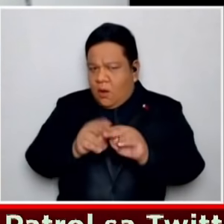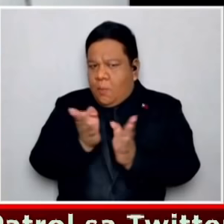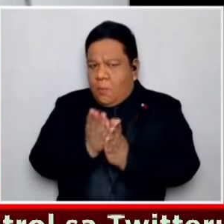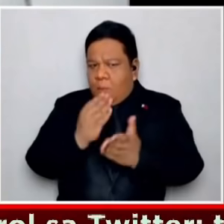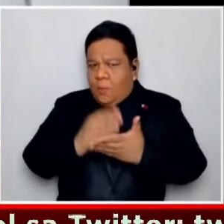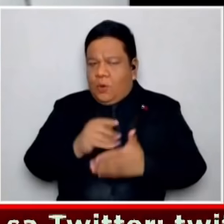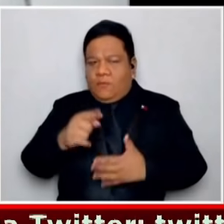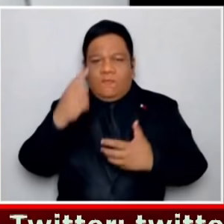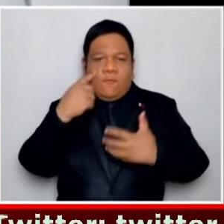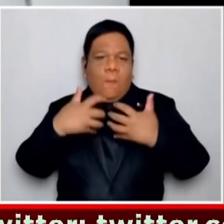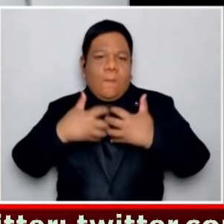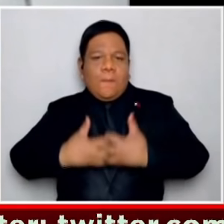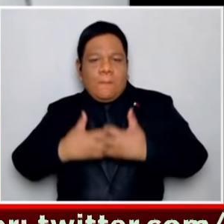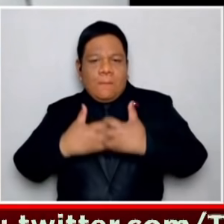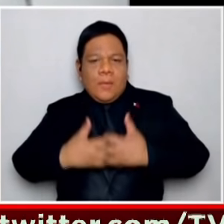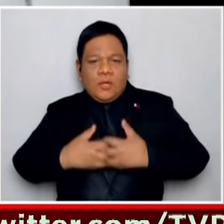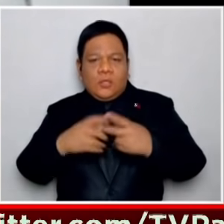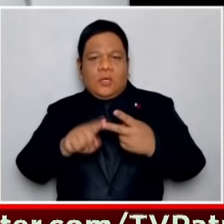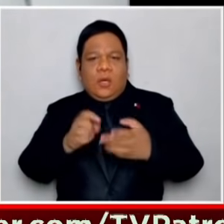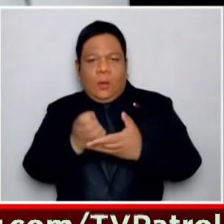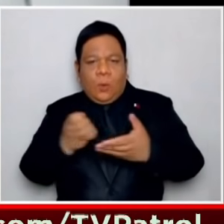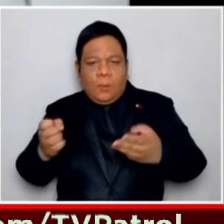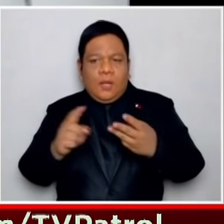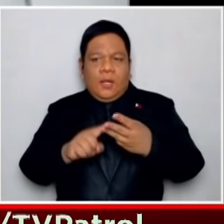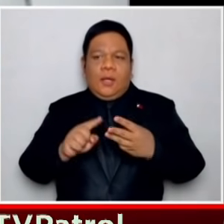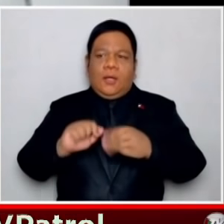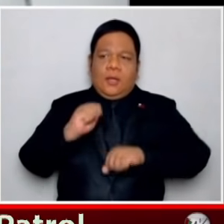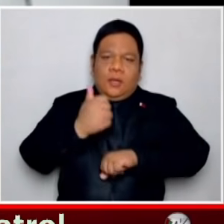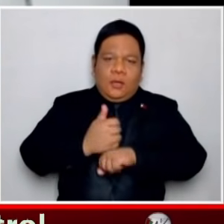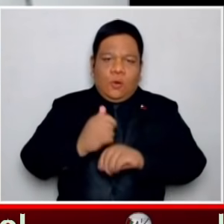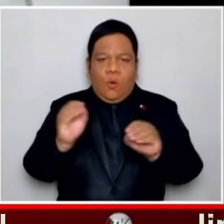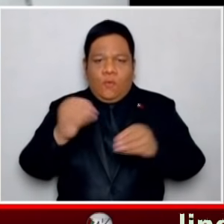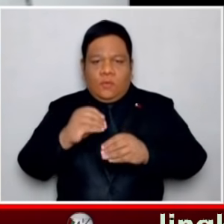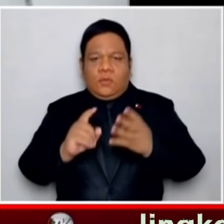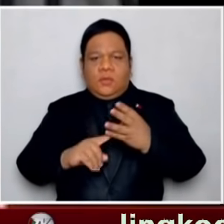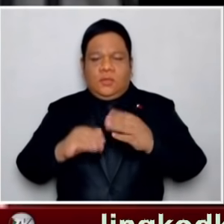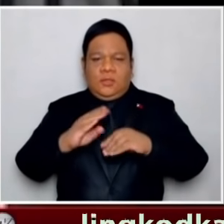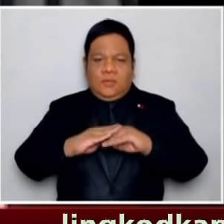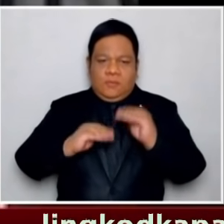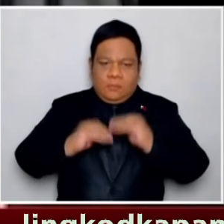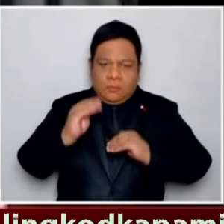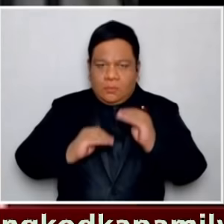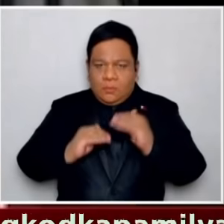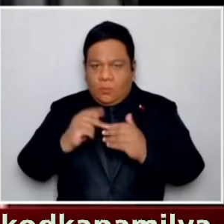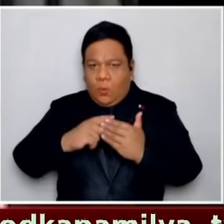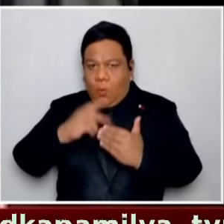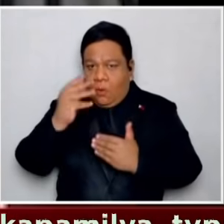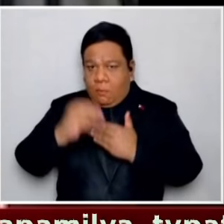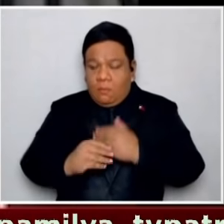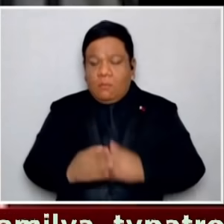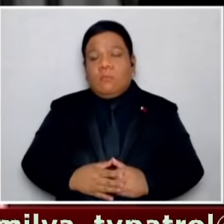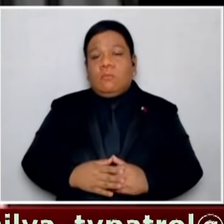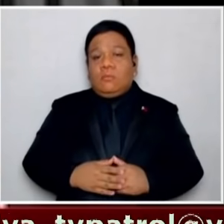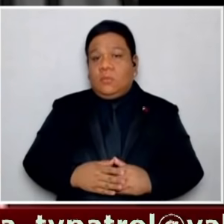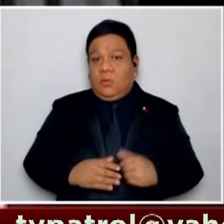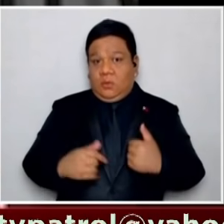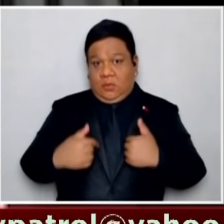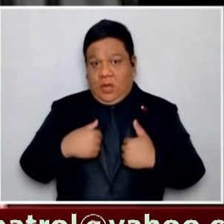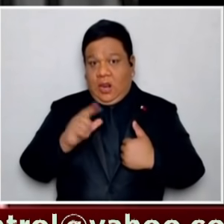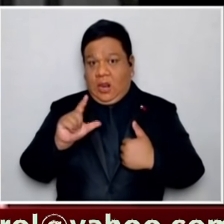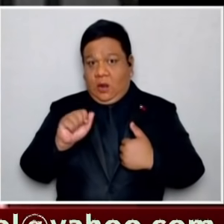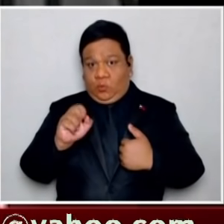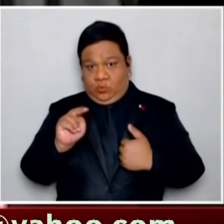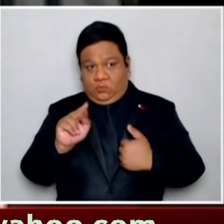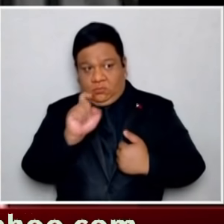agri-machinery, equipment, facilities at infrastructure program. Nang tanungin ni Lacson ang DA tungkol sa isyung